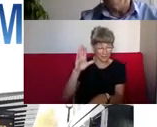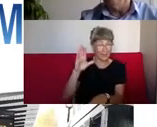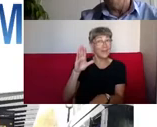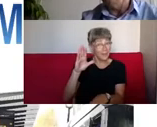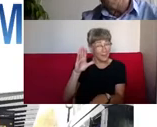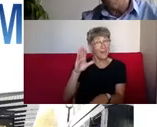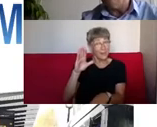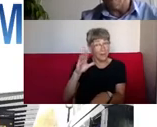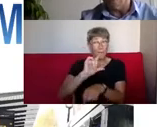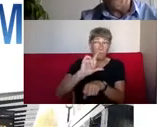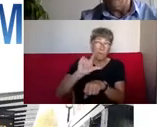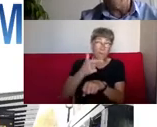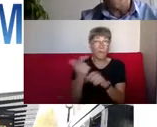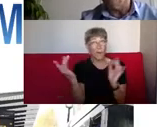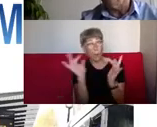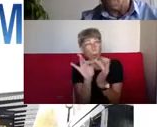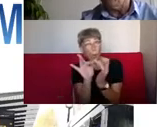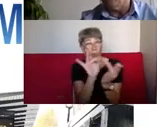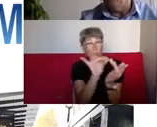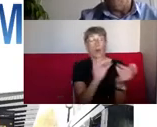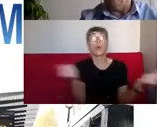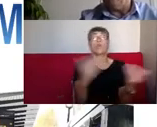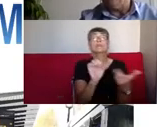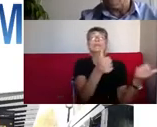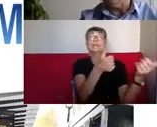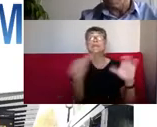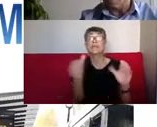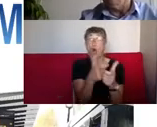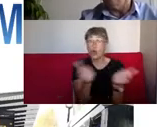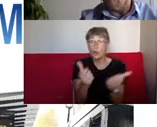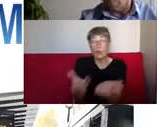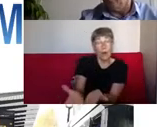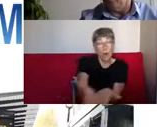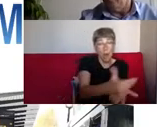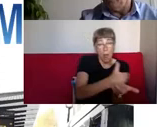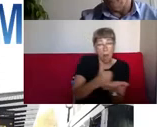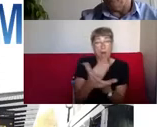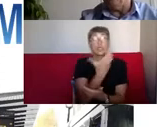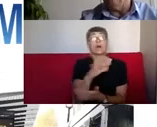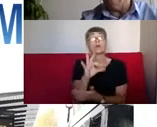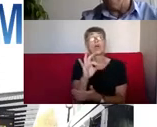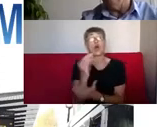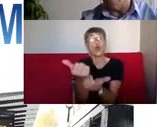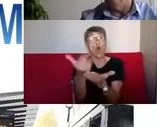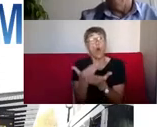temps environ 600 entreprises qui ont collecté 150 offres d'emploi et